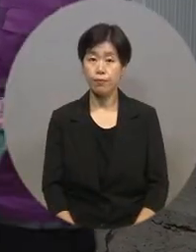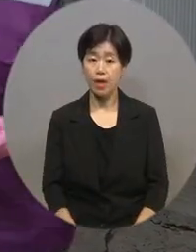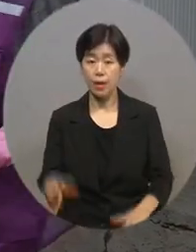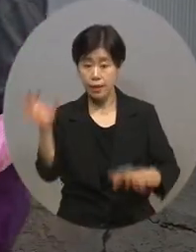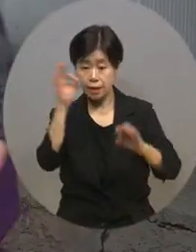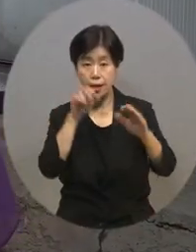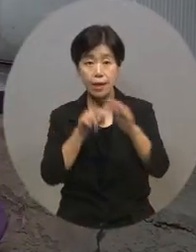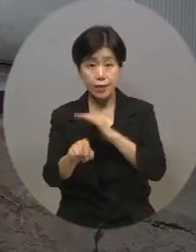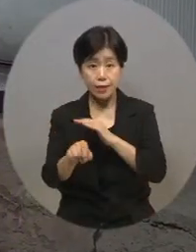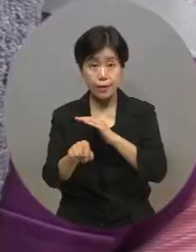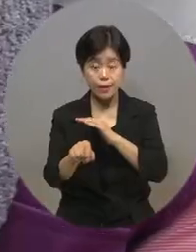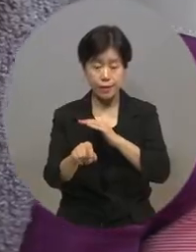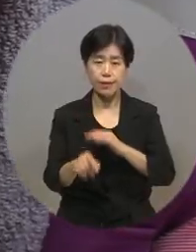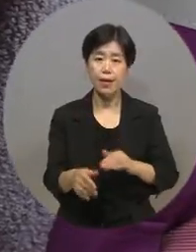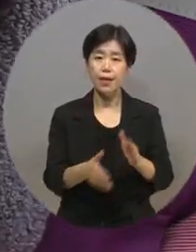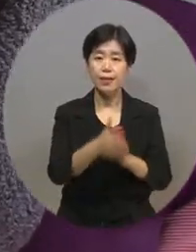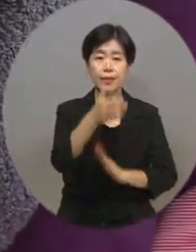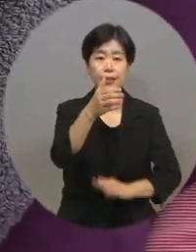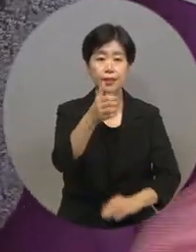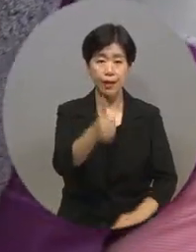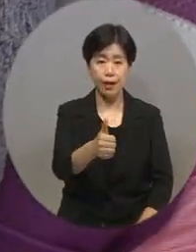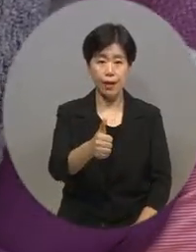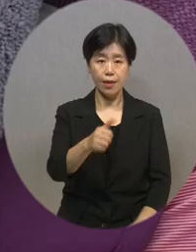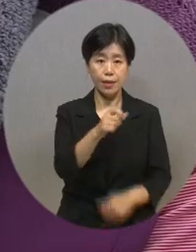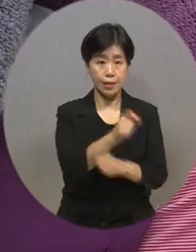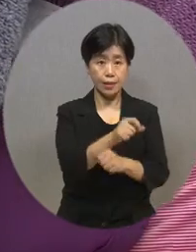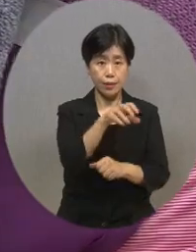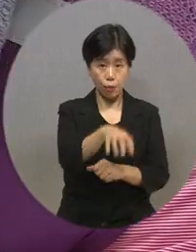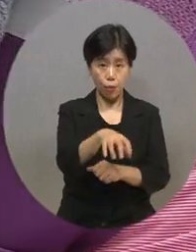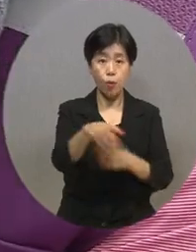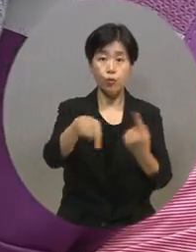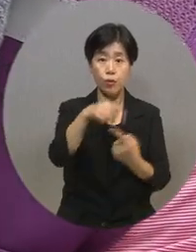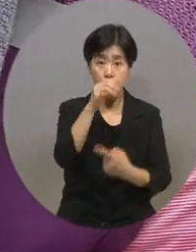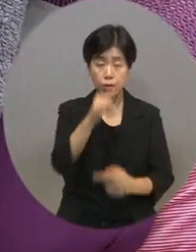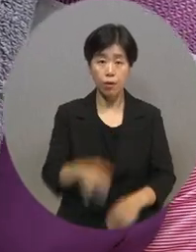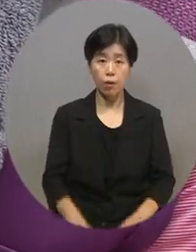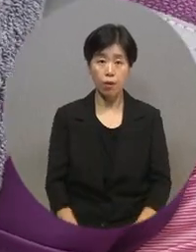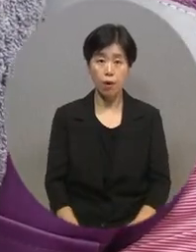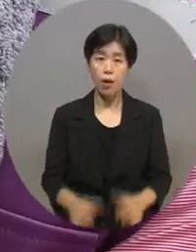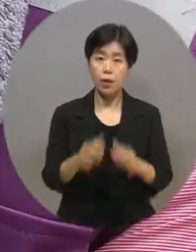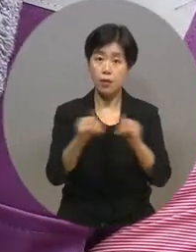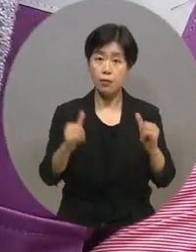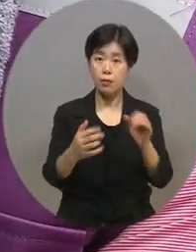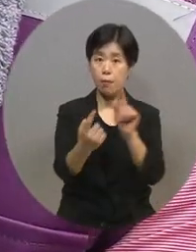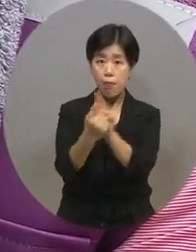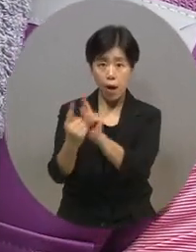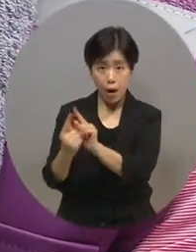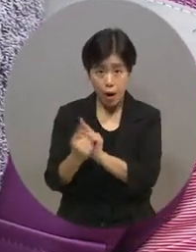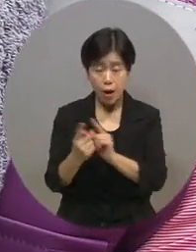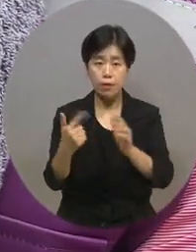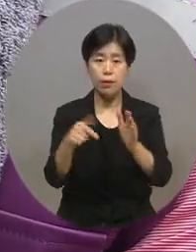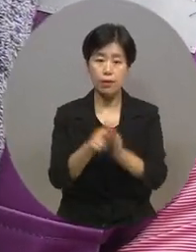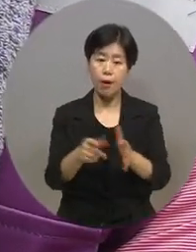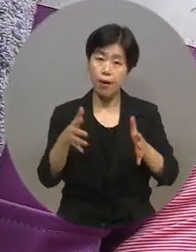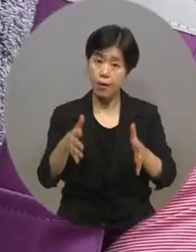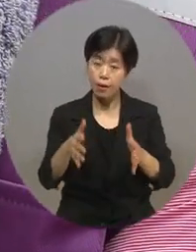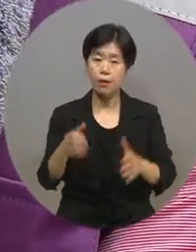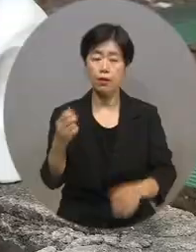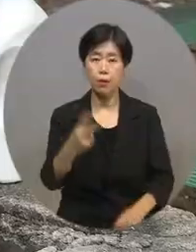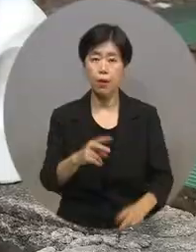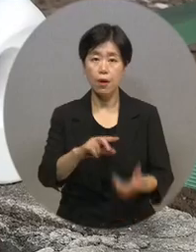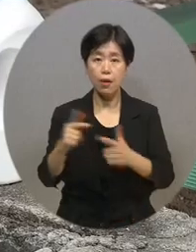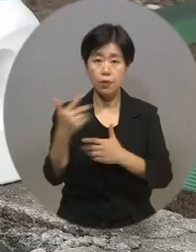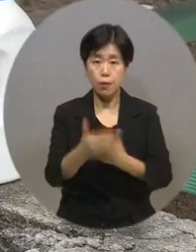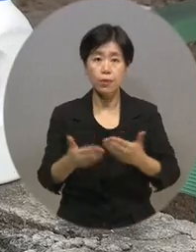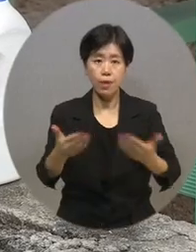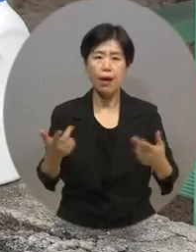찾아가는 시장실을 운영하며 시민들과 더 가까이에서 더 깊이 있게 소통하기 위해 간담회, 현장 방문,